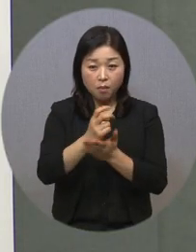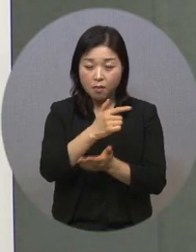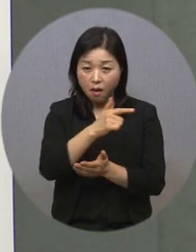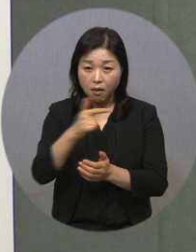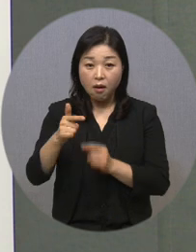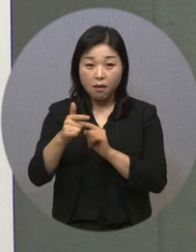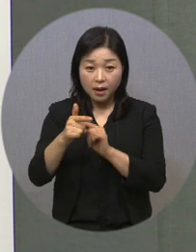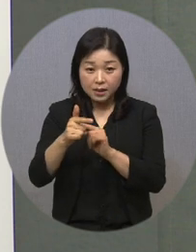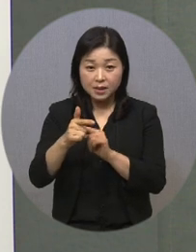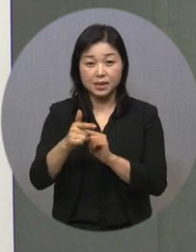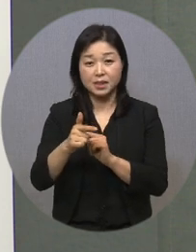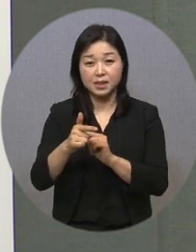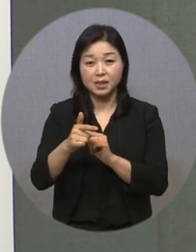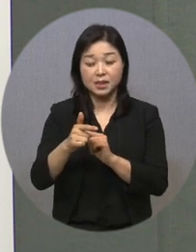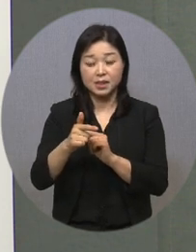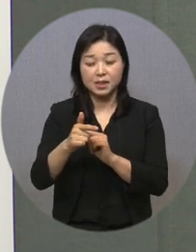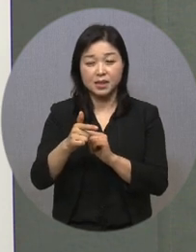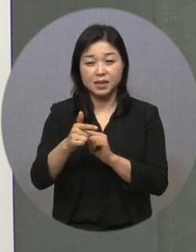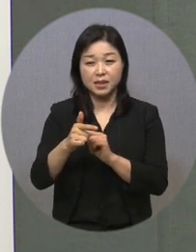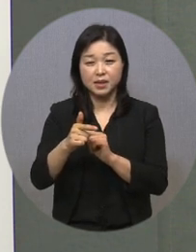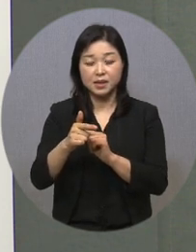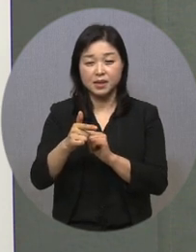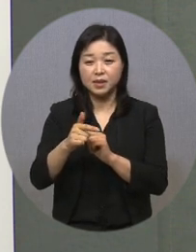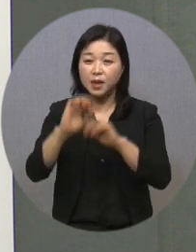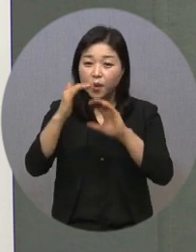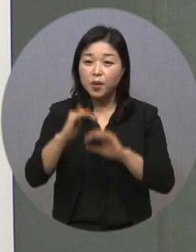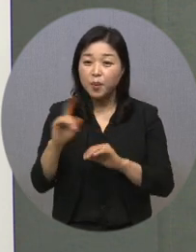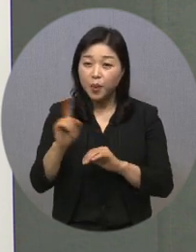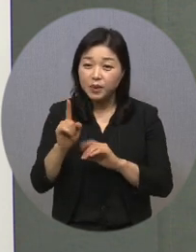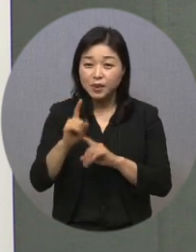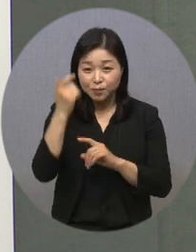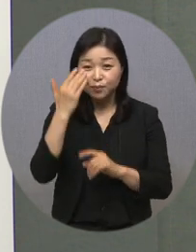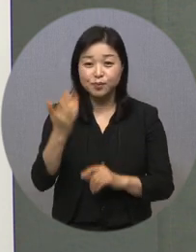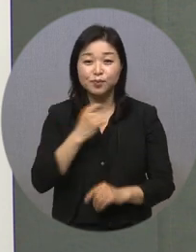전반적으로 좀 스크린해 보려고 그럽니다. 오늘 먼저